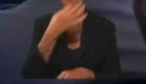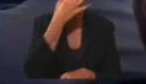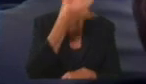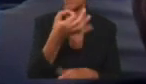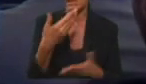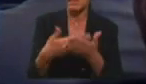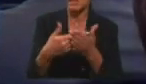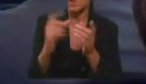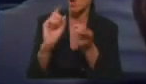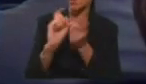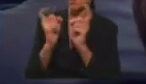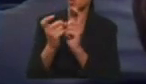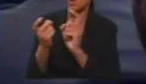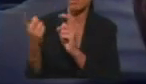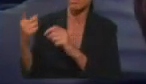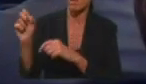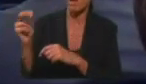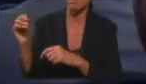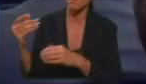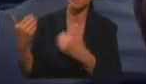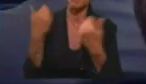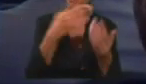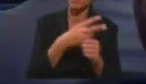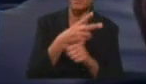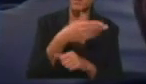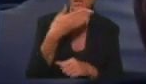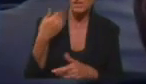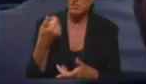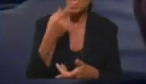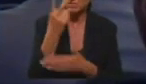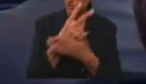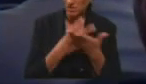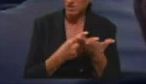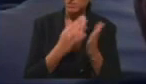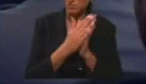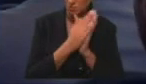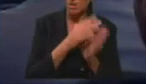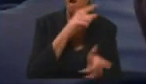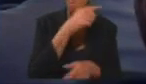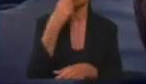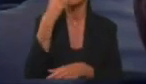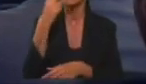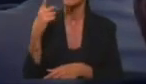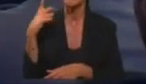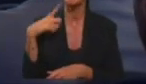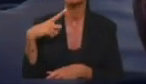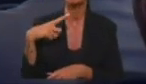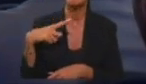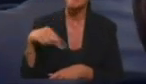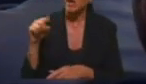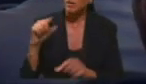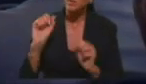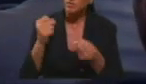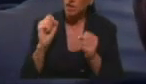dział nie udostępnia dane wam ładnie. Wczytajcie je sobie po prostu tak minutę. No to zauważyli, tak, że tak to działa, no natomiast